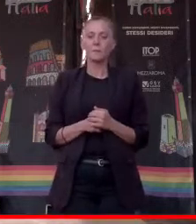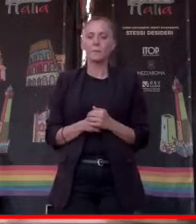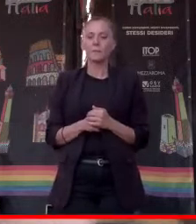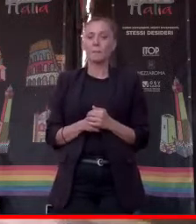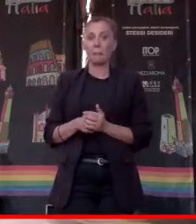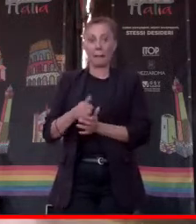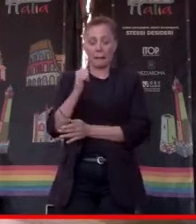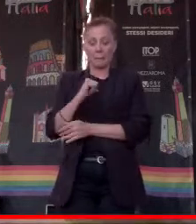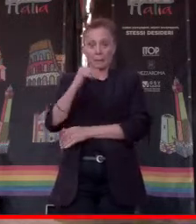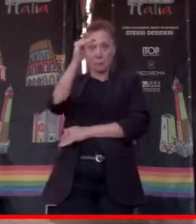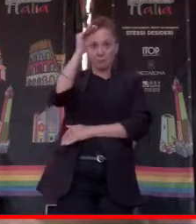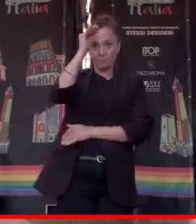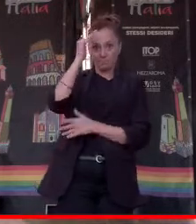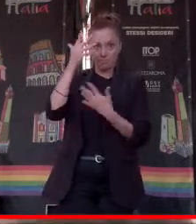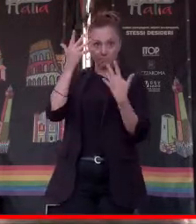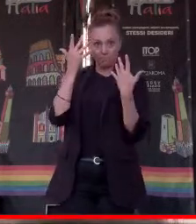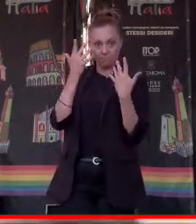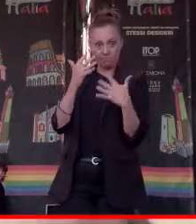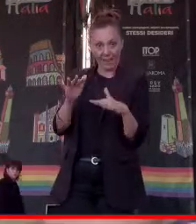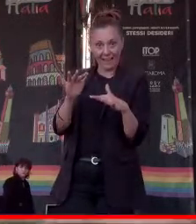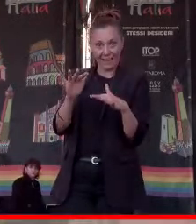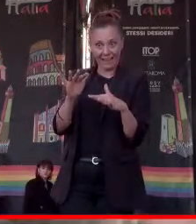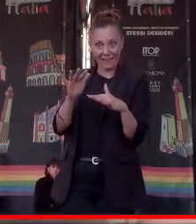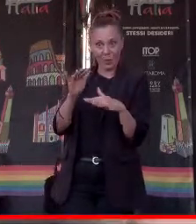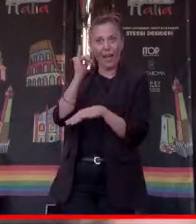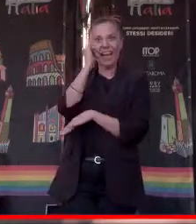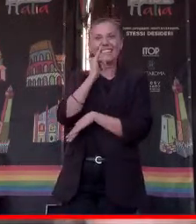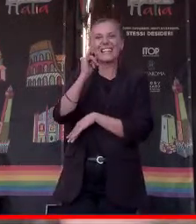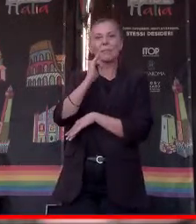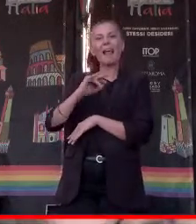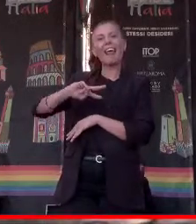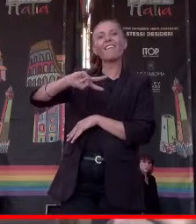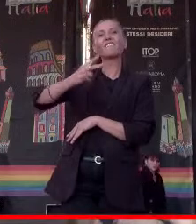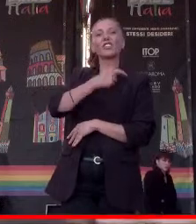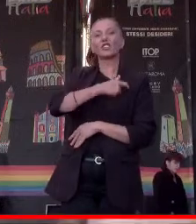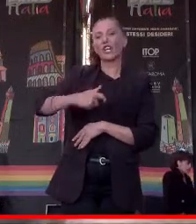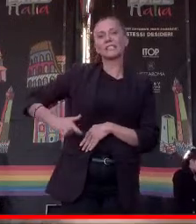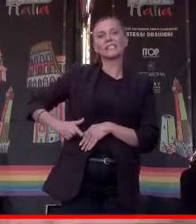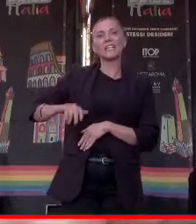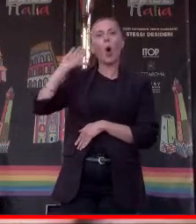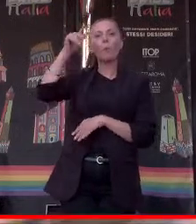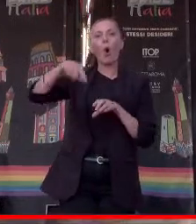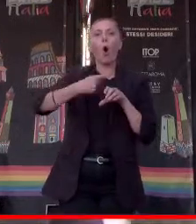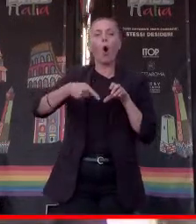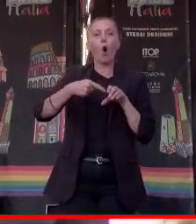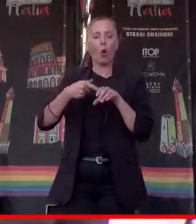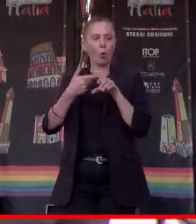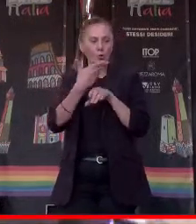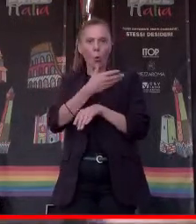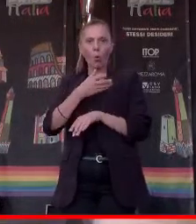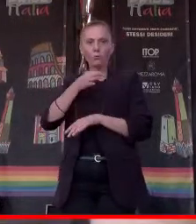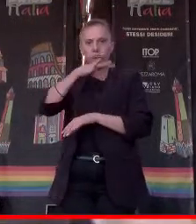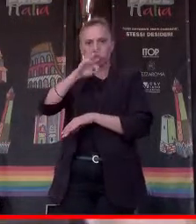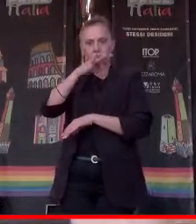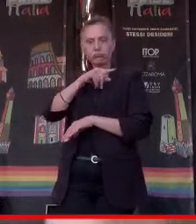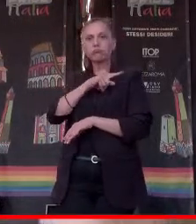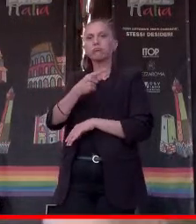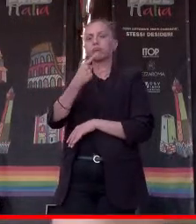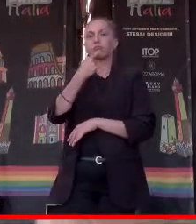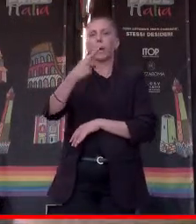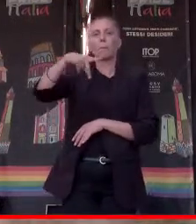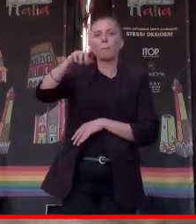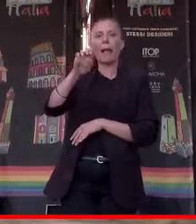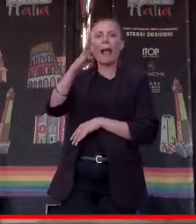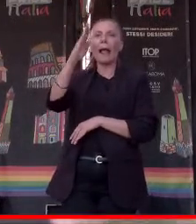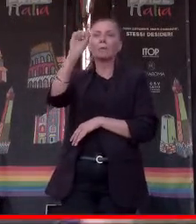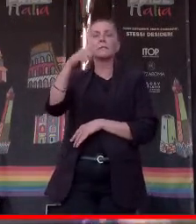Prima ho ascoltato l'intervento di Isabella, il vice sindaco di Monterotondo, e mentre parlava del PEB pensavo